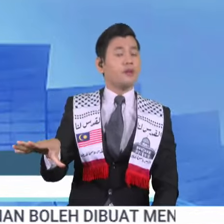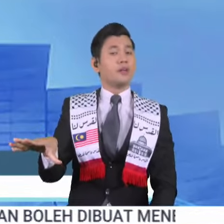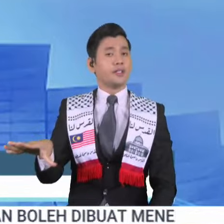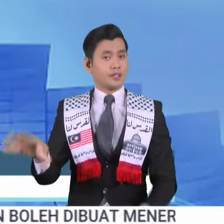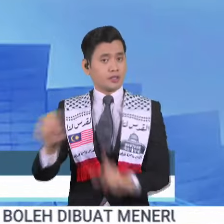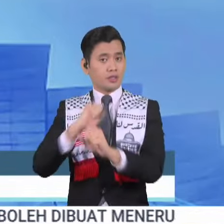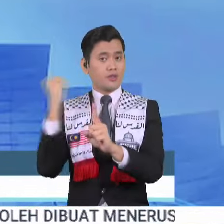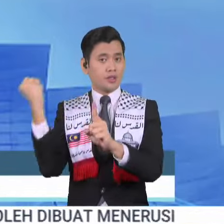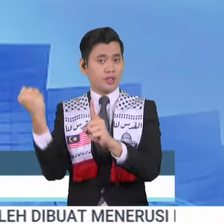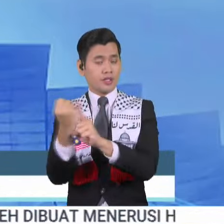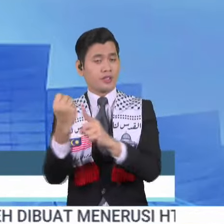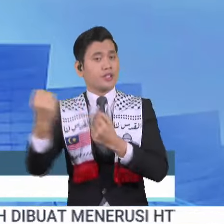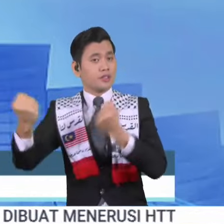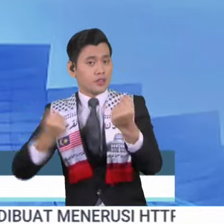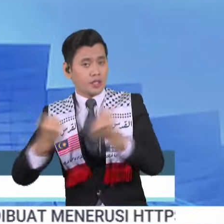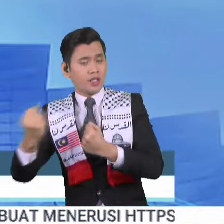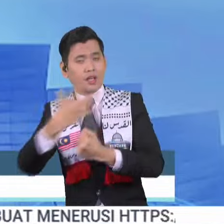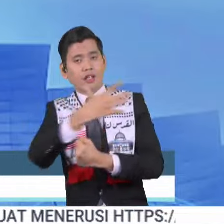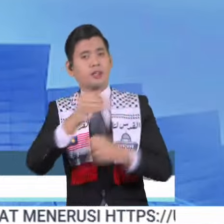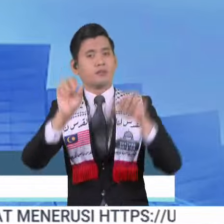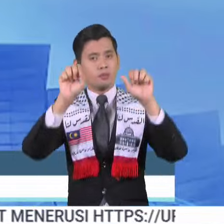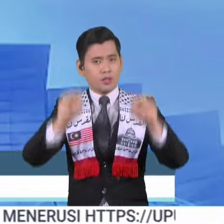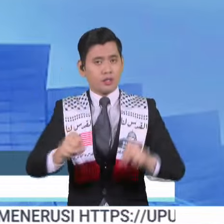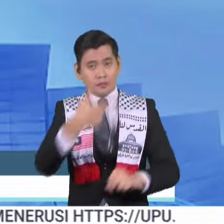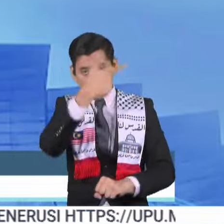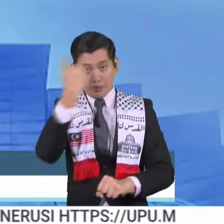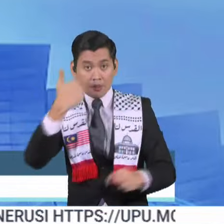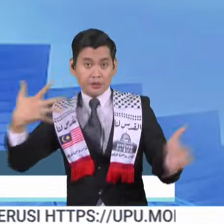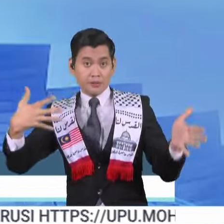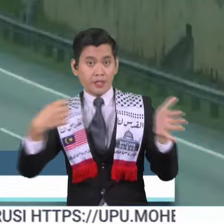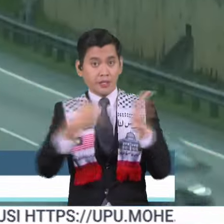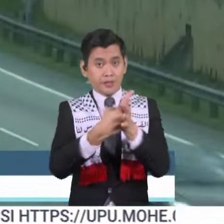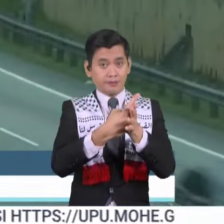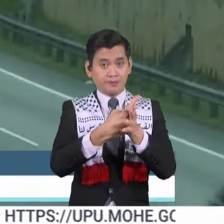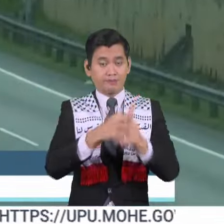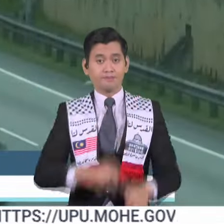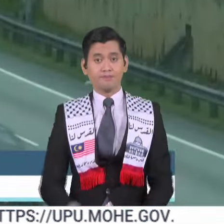kemalangan jalan raya. Wartawan Aisyah Yatim ada laporannya.